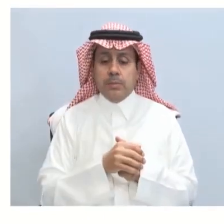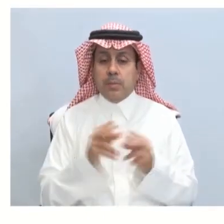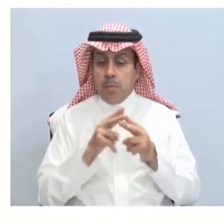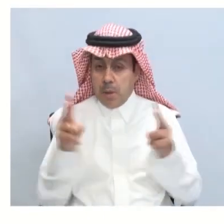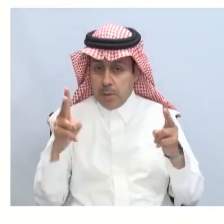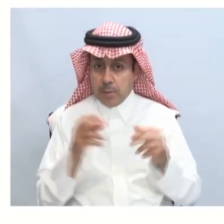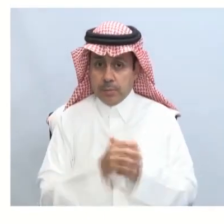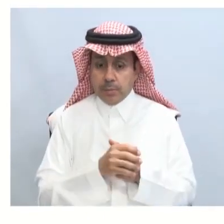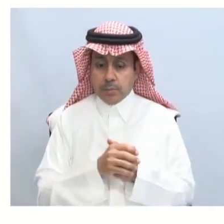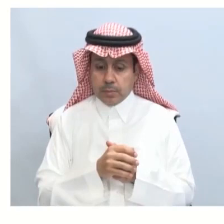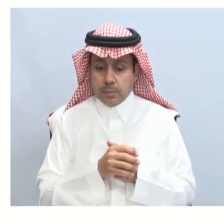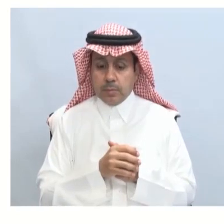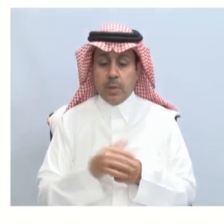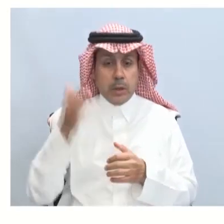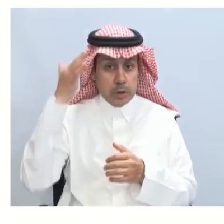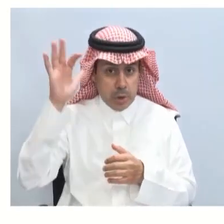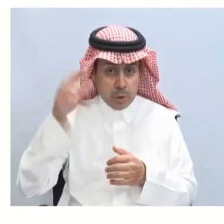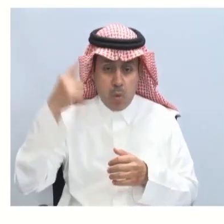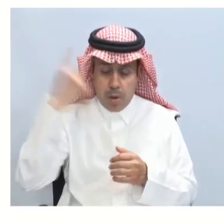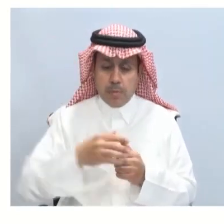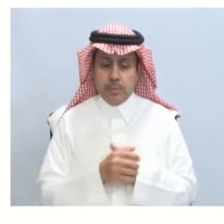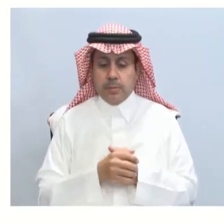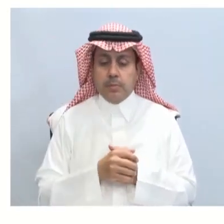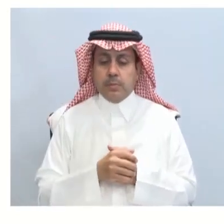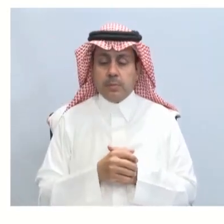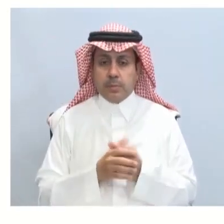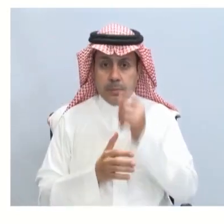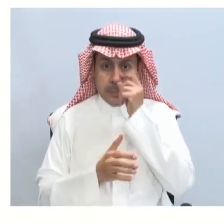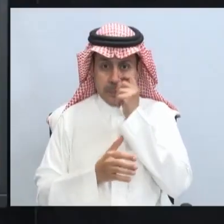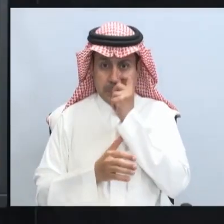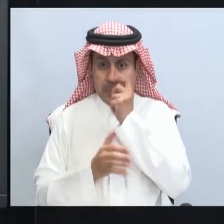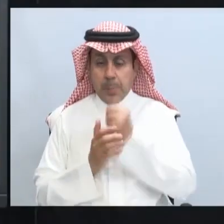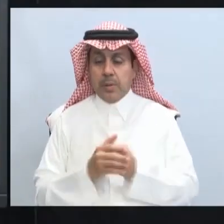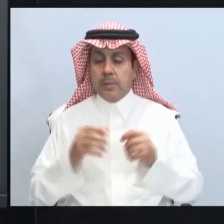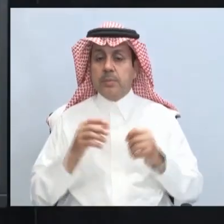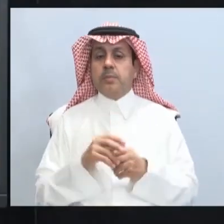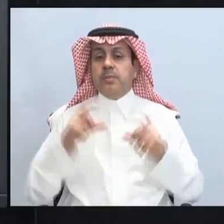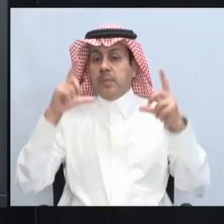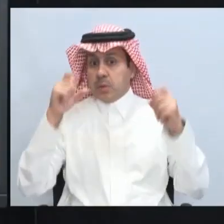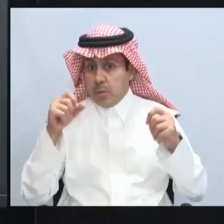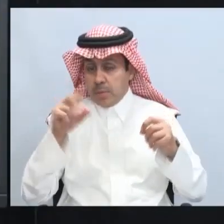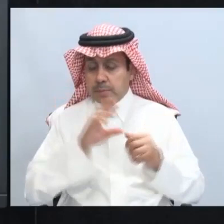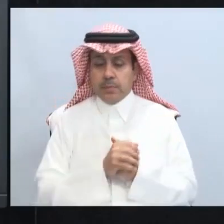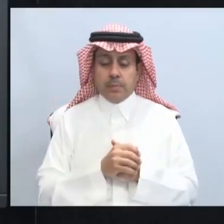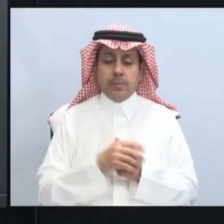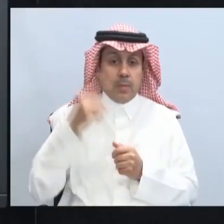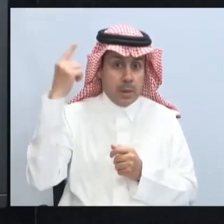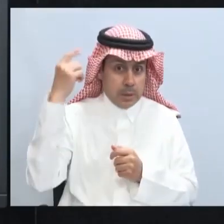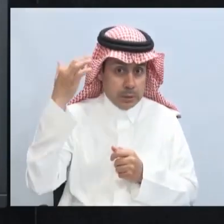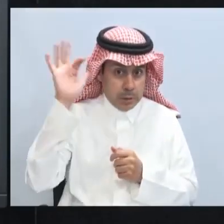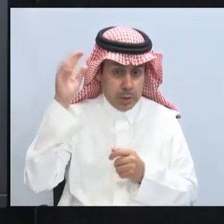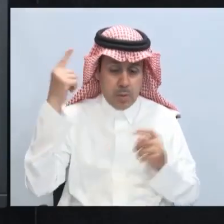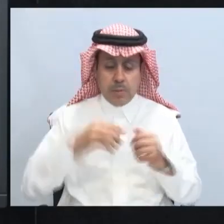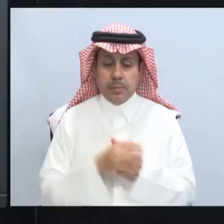الصور مبينا الجائز منها والمحرم الان ناتي واياكم على هذه الصور ونبين الجائز منها من غير